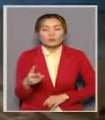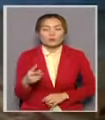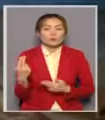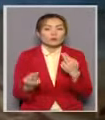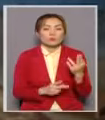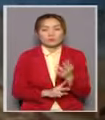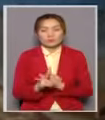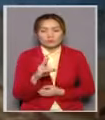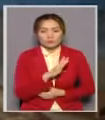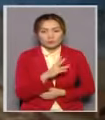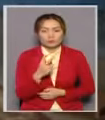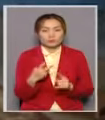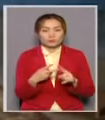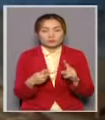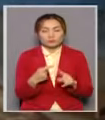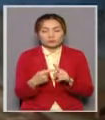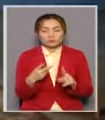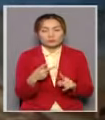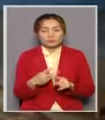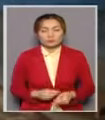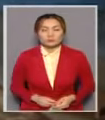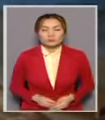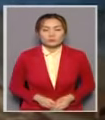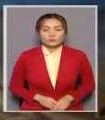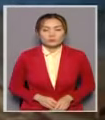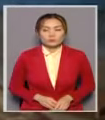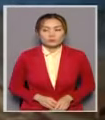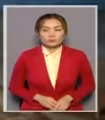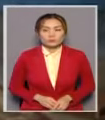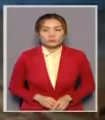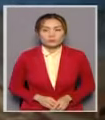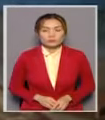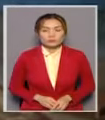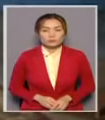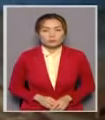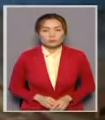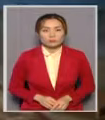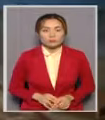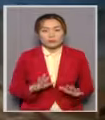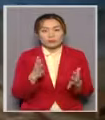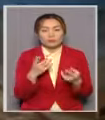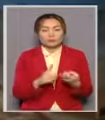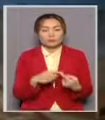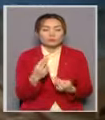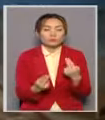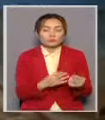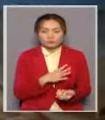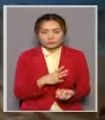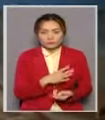бастадым. Біреуі мына енді образын айтқан кезде біреуі более золотистый, неде